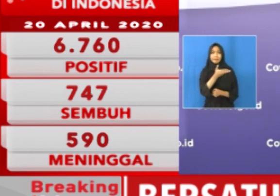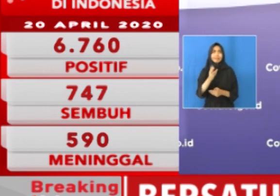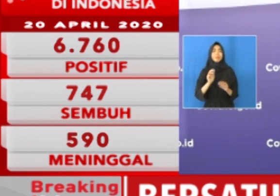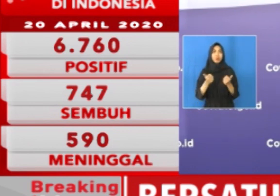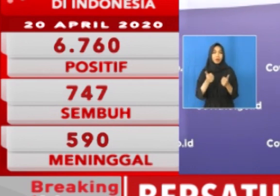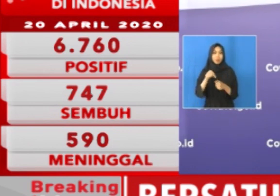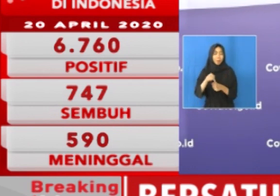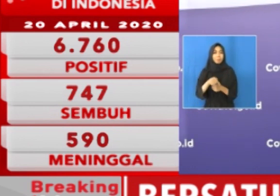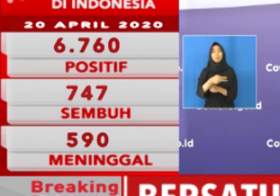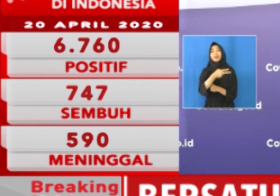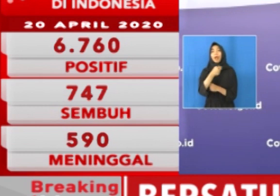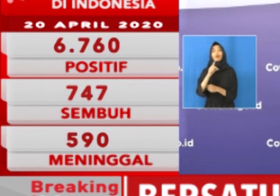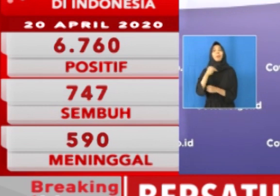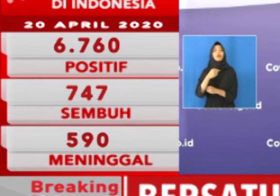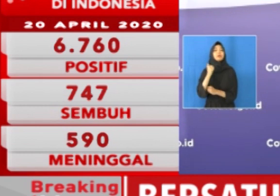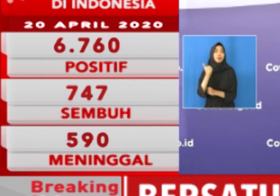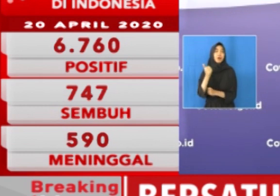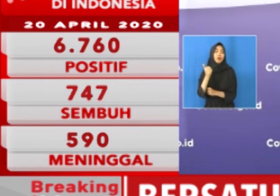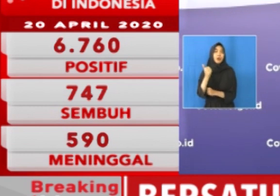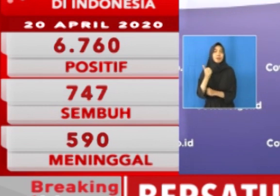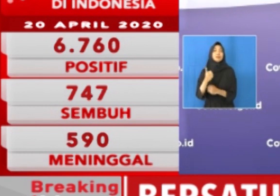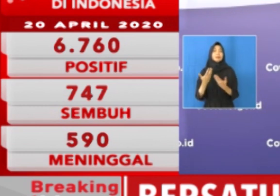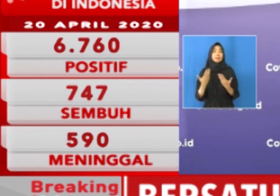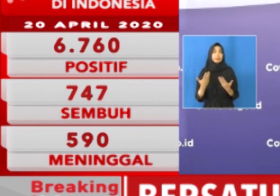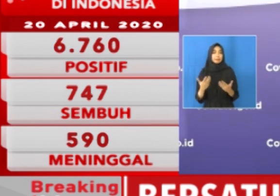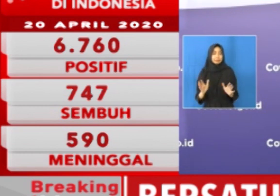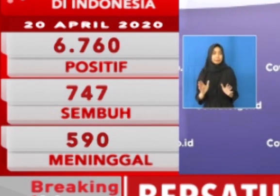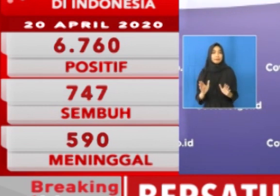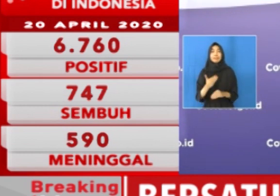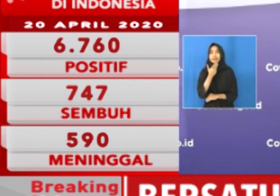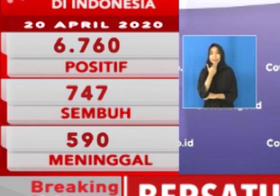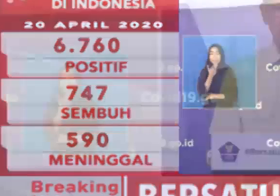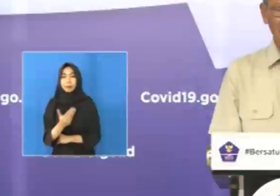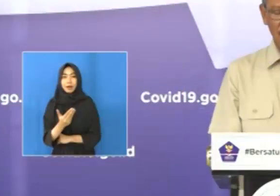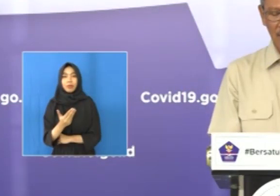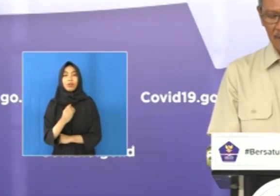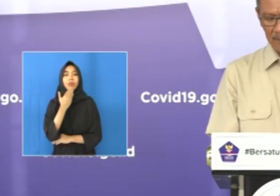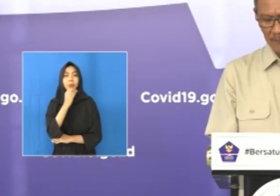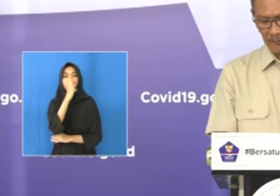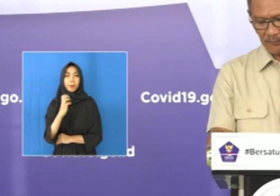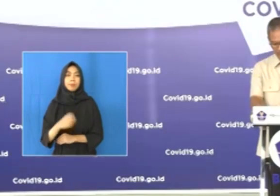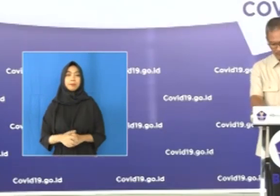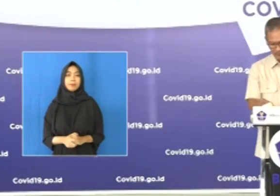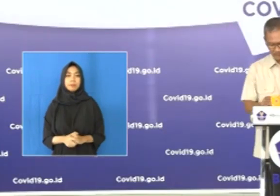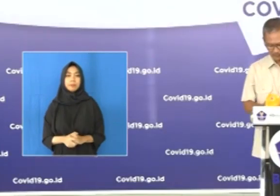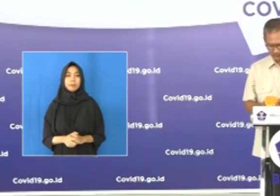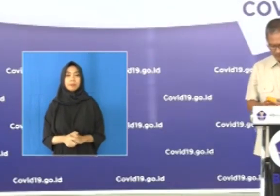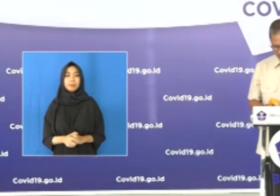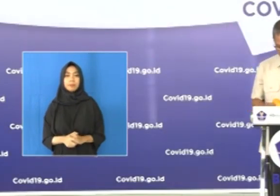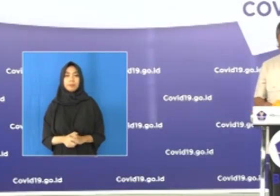Indonesia pasti bisa Sekian dan terima kasih selamat sore